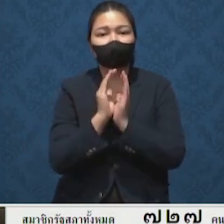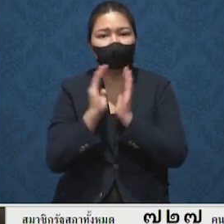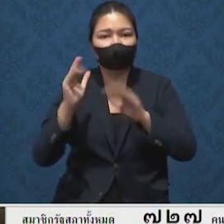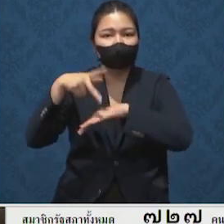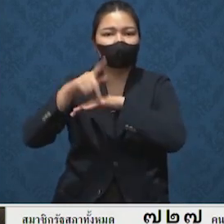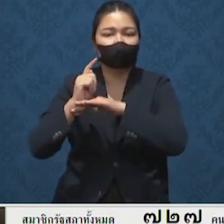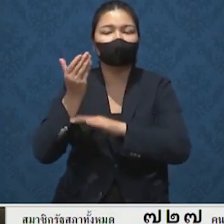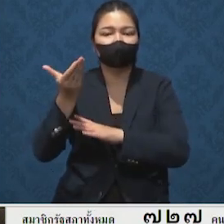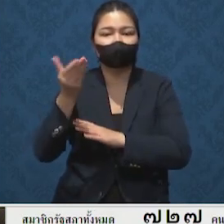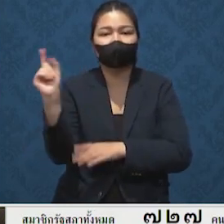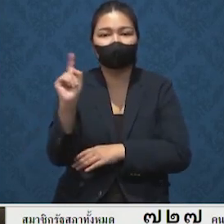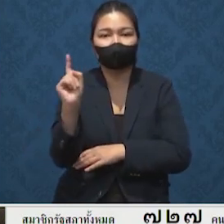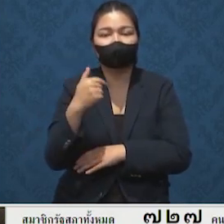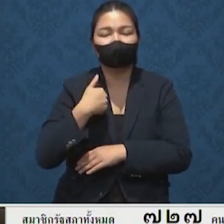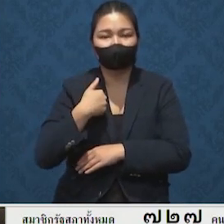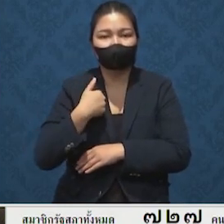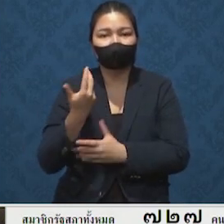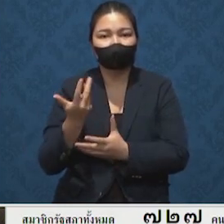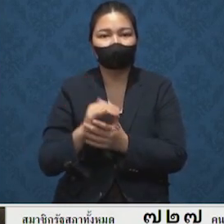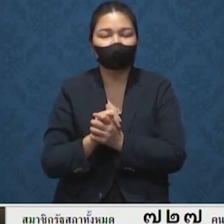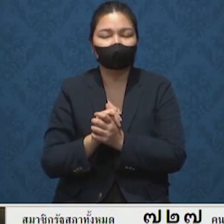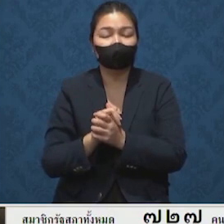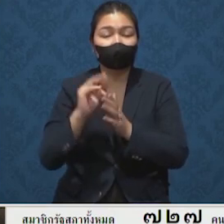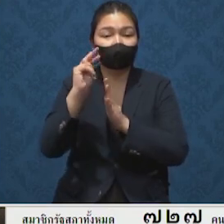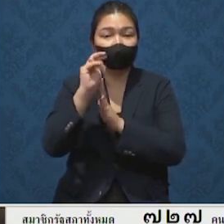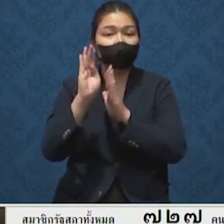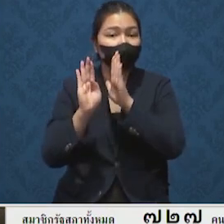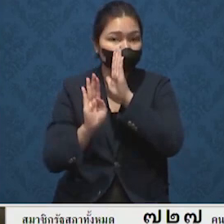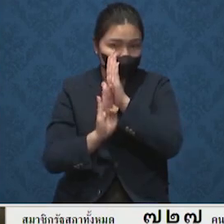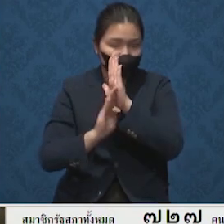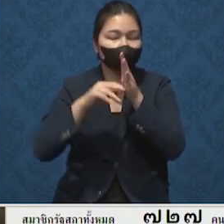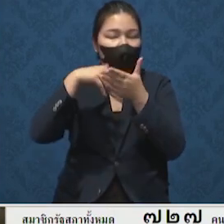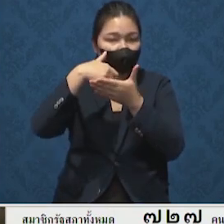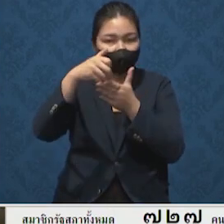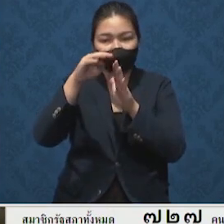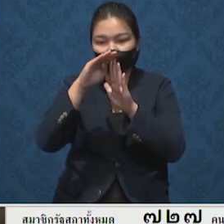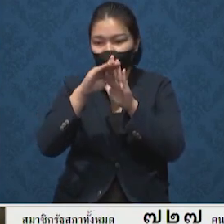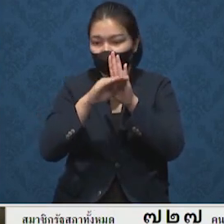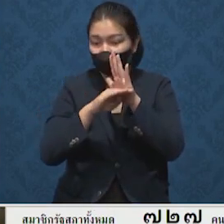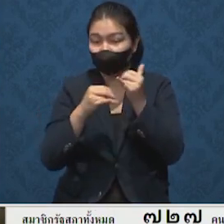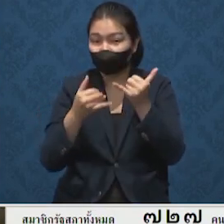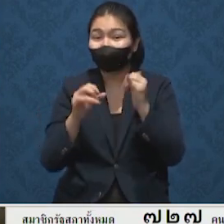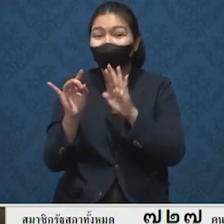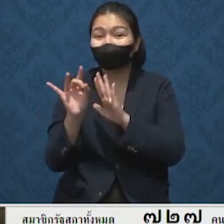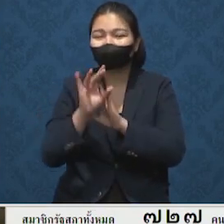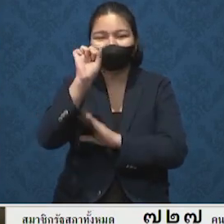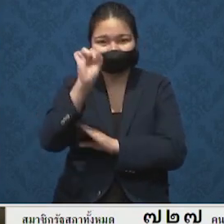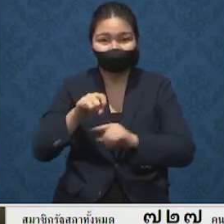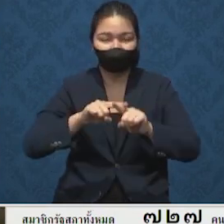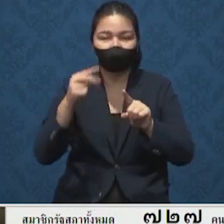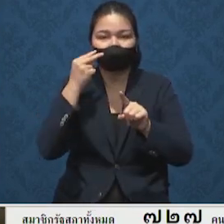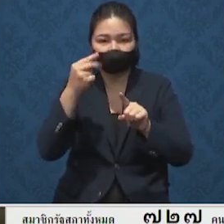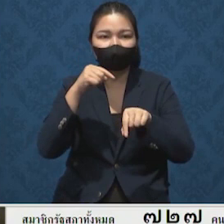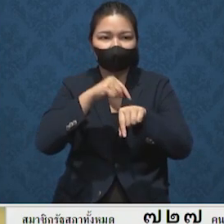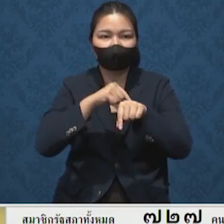ที่เดินนโยบายในเรื่องของการประชุมรัฐสภาแม้กระทั่งเป็นวันสุดท้ายเรายังมีเวลาครับ